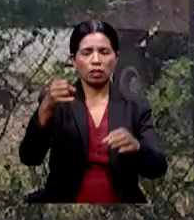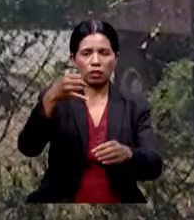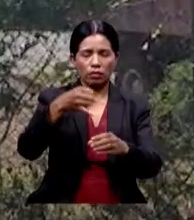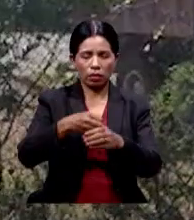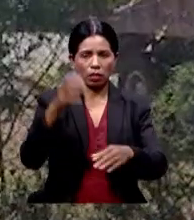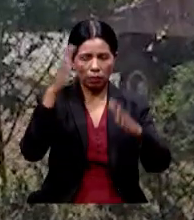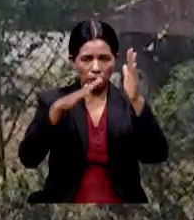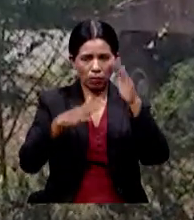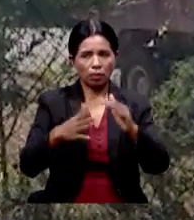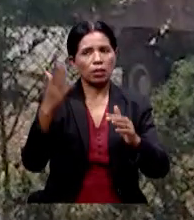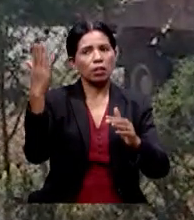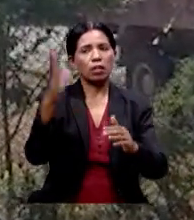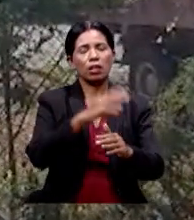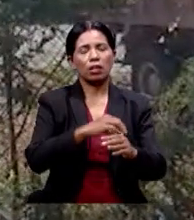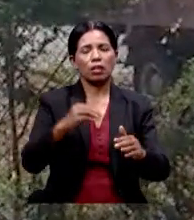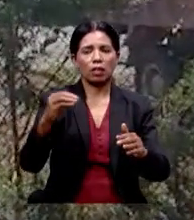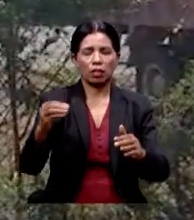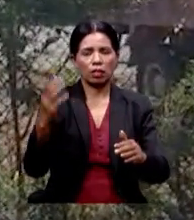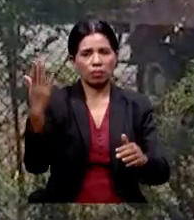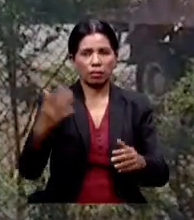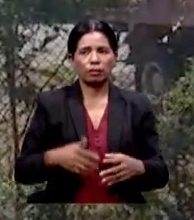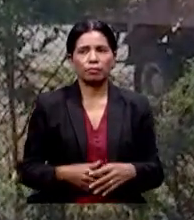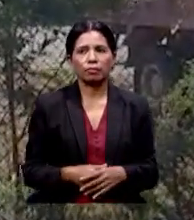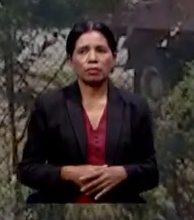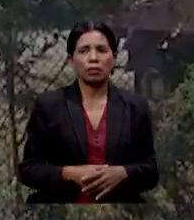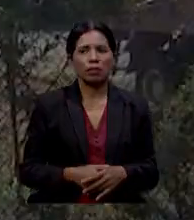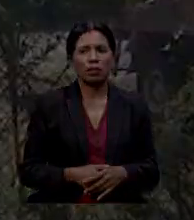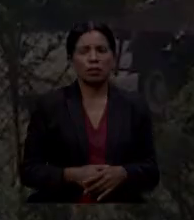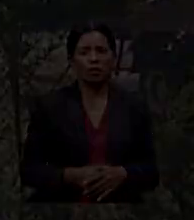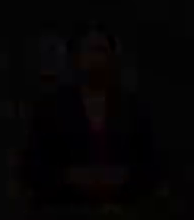iha konfrontu nebe akontese iha nagarjo foi da Laisne. Feliciano Venancio Belo, GMN.